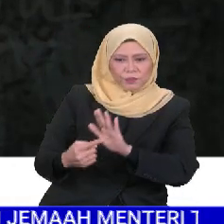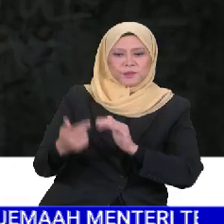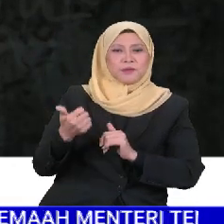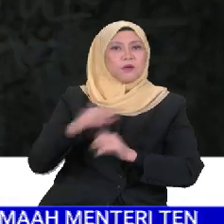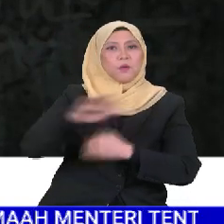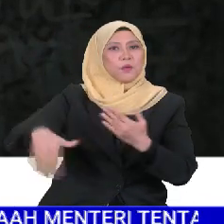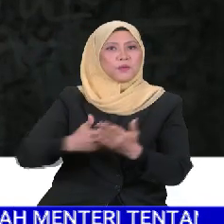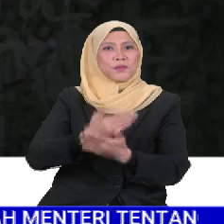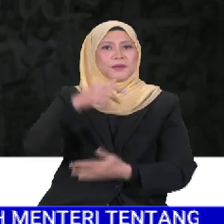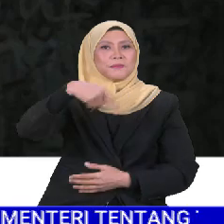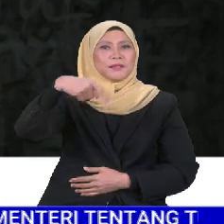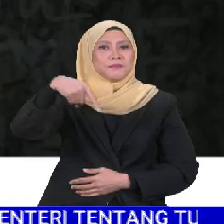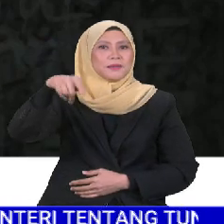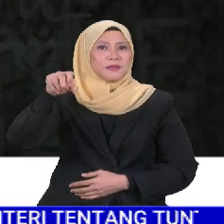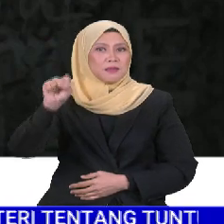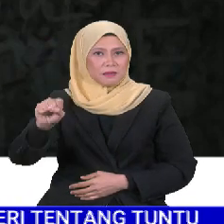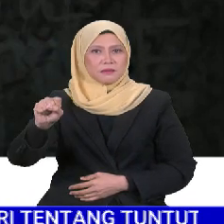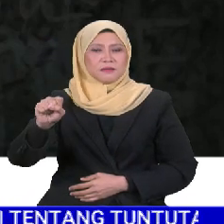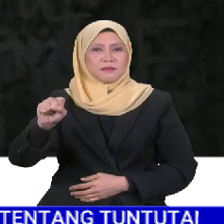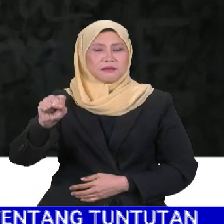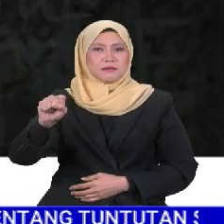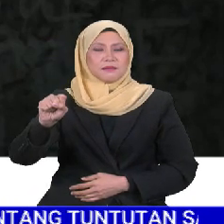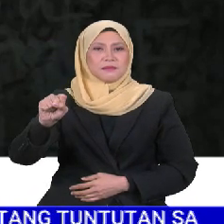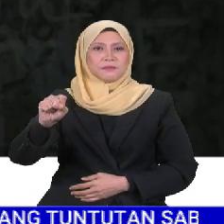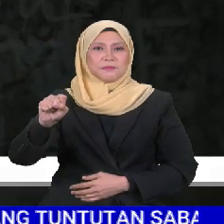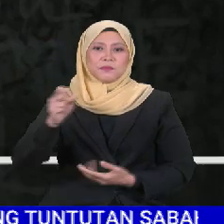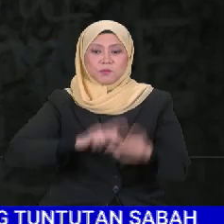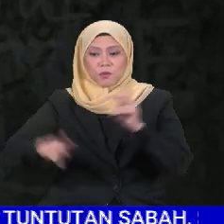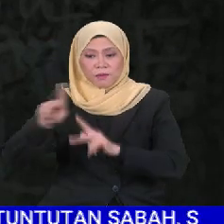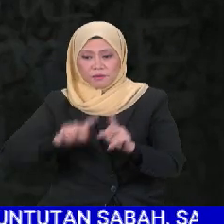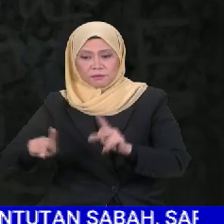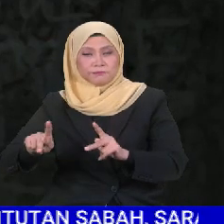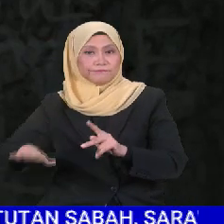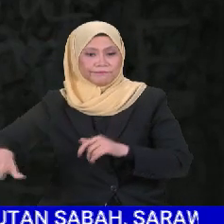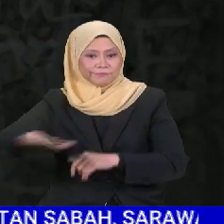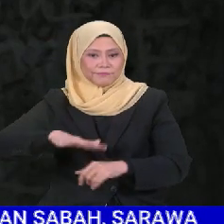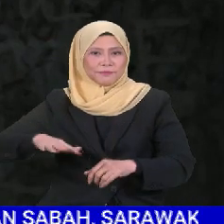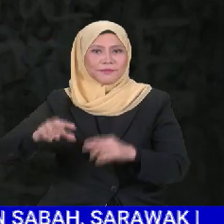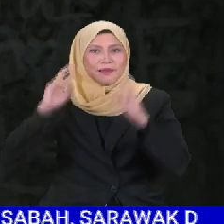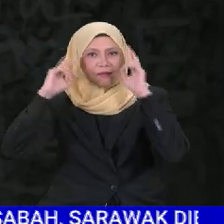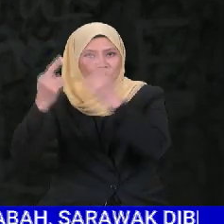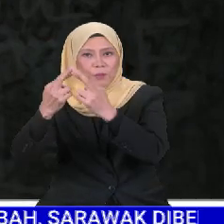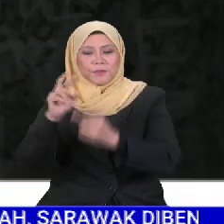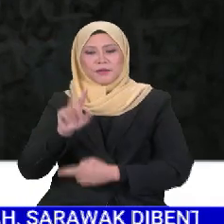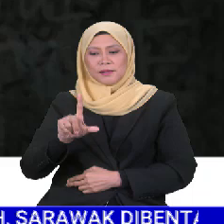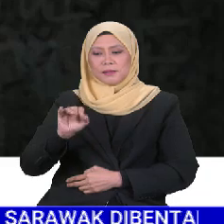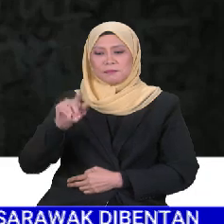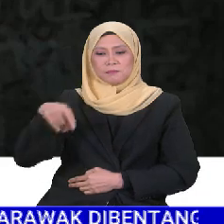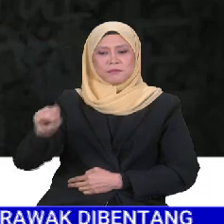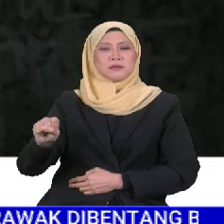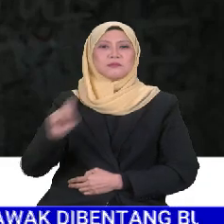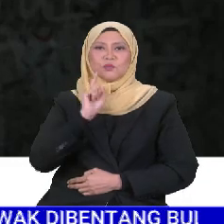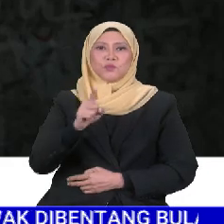apabila kesemua pusat pemindahan sementara PPS yang menempatkan penduduk terjejas banjir di daerah Raub dan Lipis